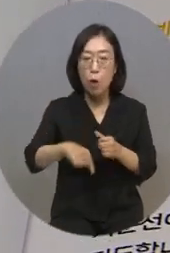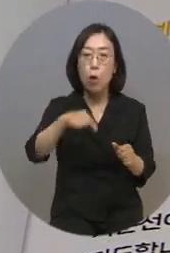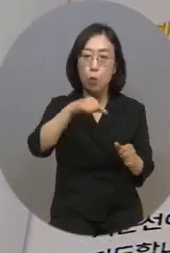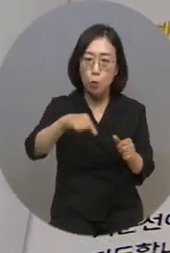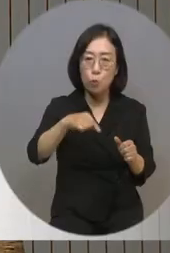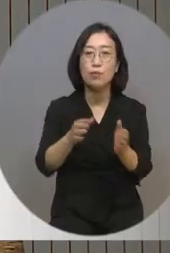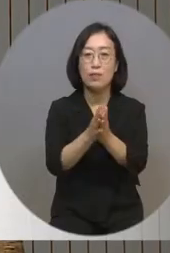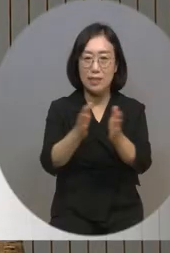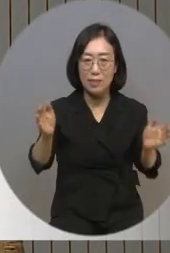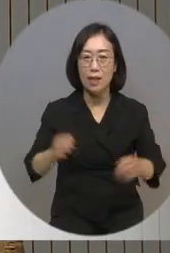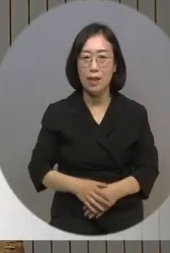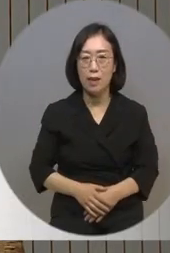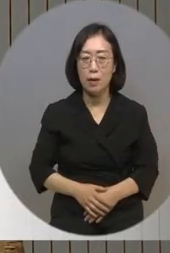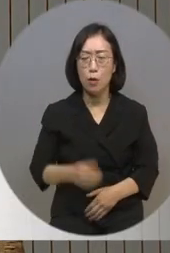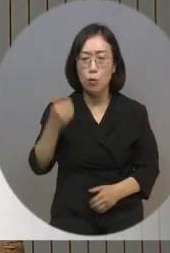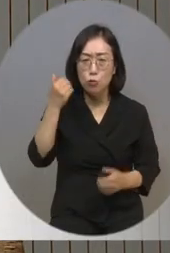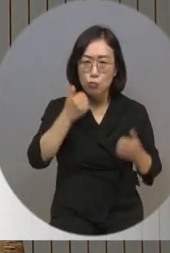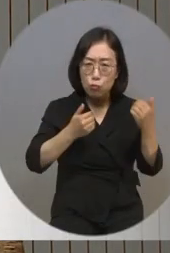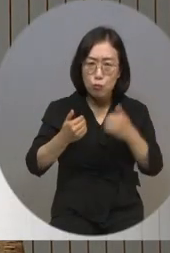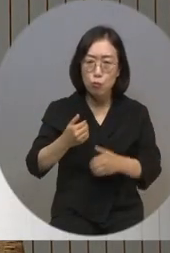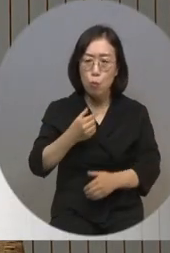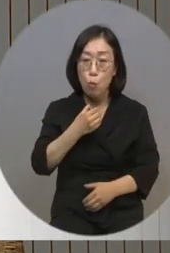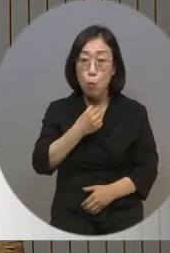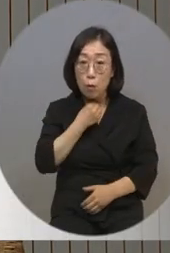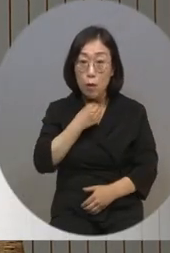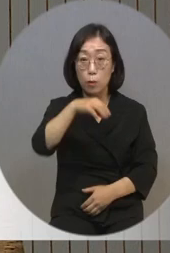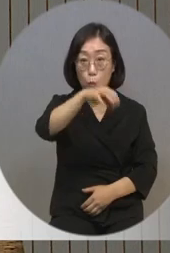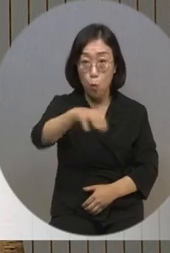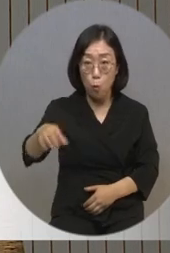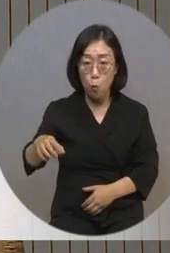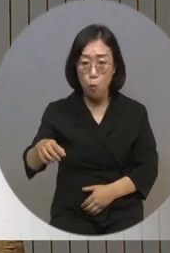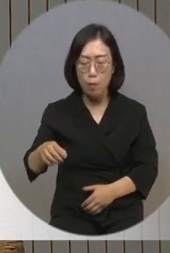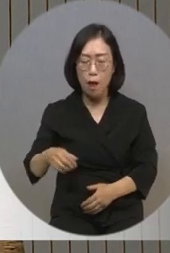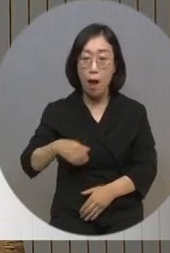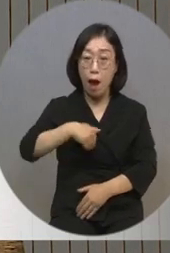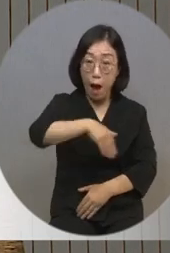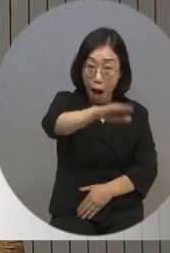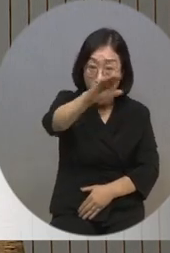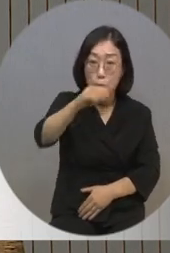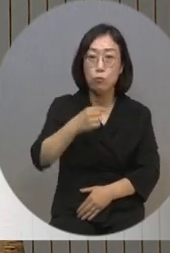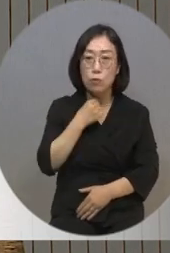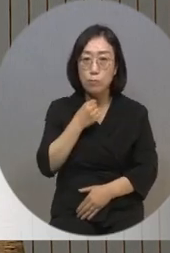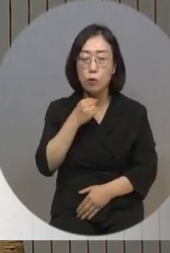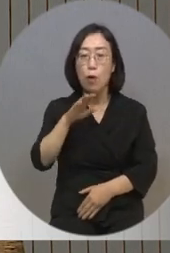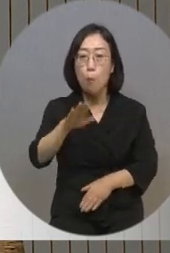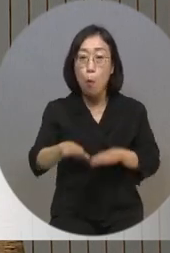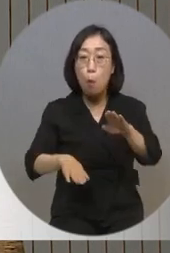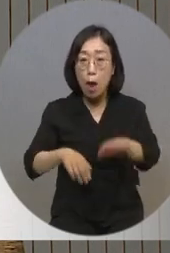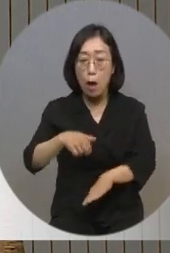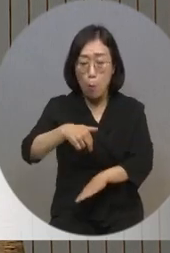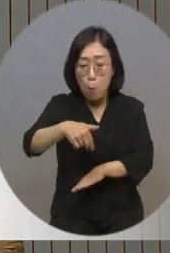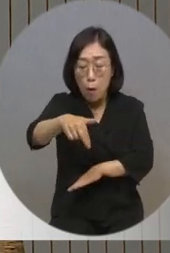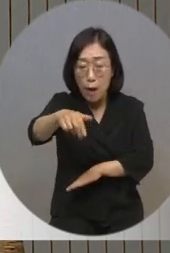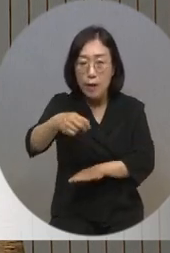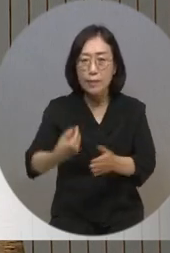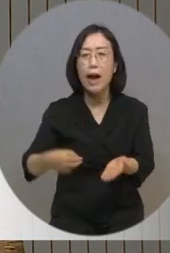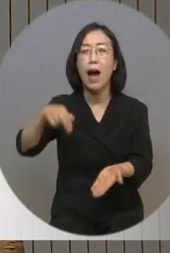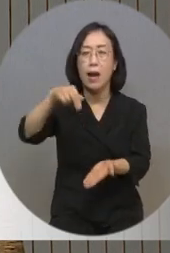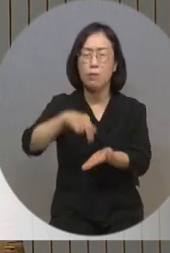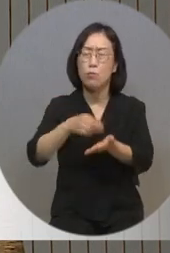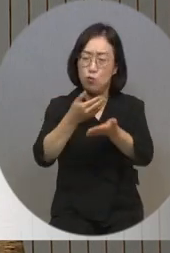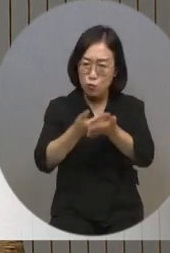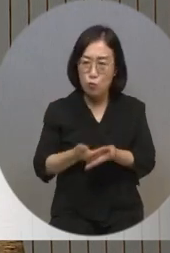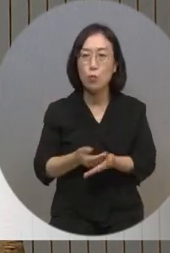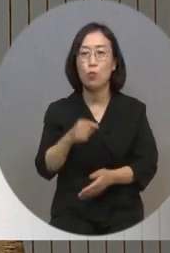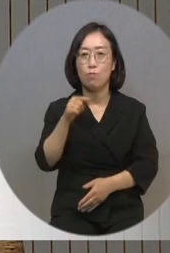시작했습니다. 누구에게나 이제 원하는 곳을 자유롭게 갈 수 있는 보행이라는 것은 자립의 기초가 되는데요.